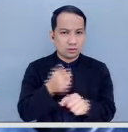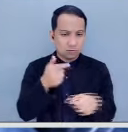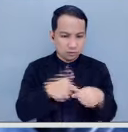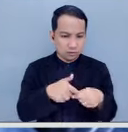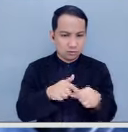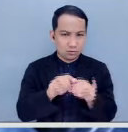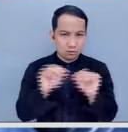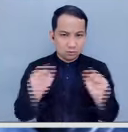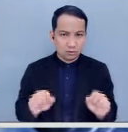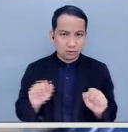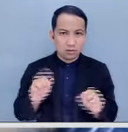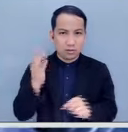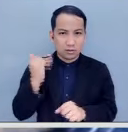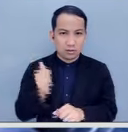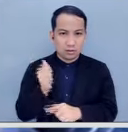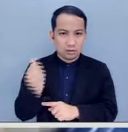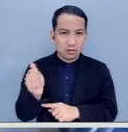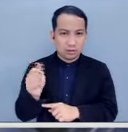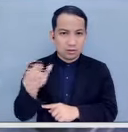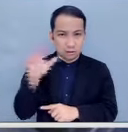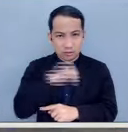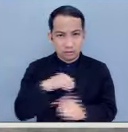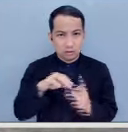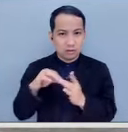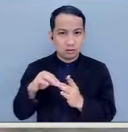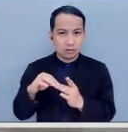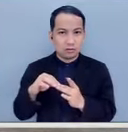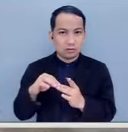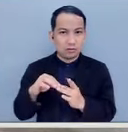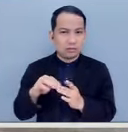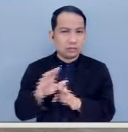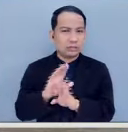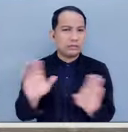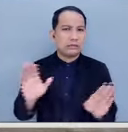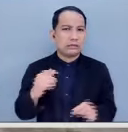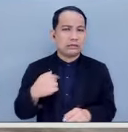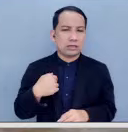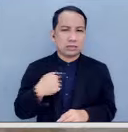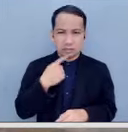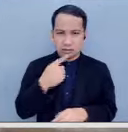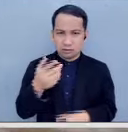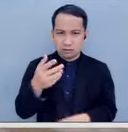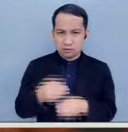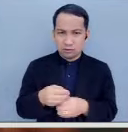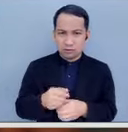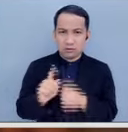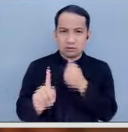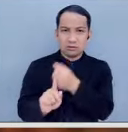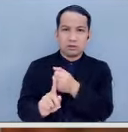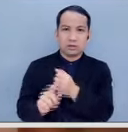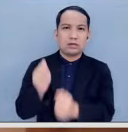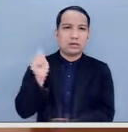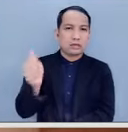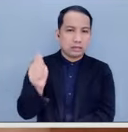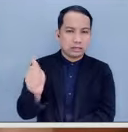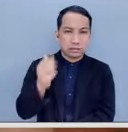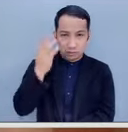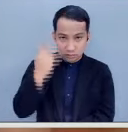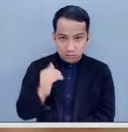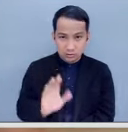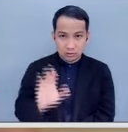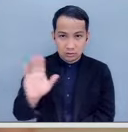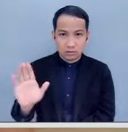dahil sa espesyal na pagtrato dagdag pa niya kasalanan naman nina Dominic dahil hindi sila agad